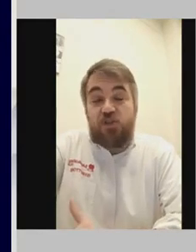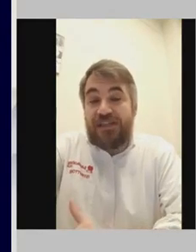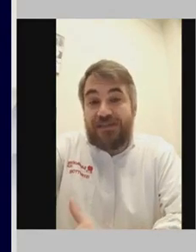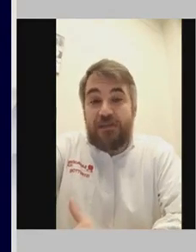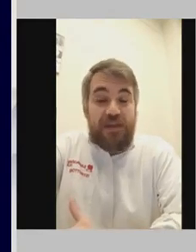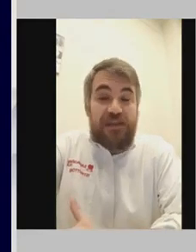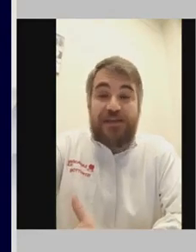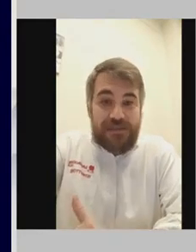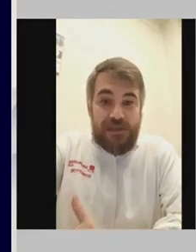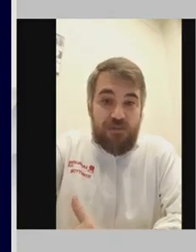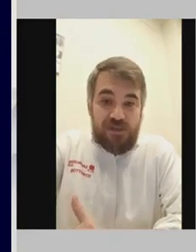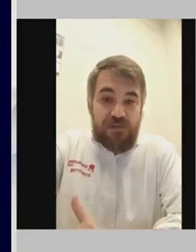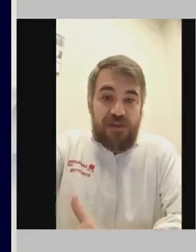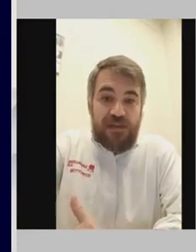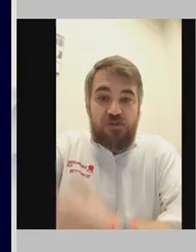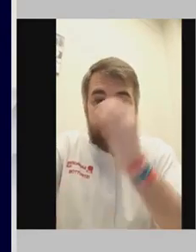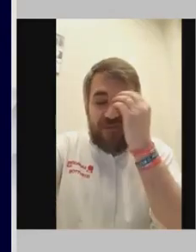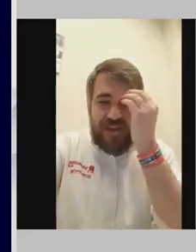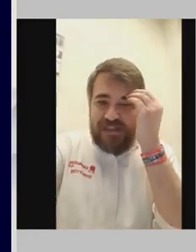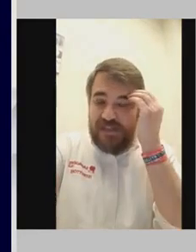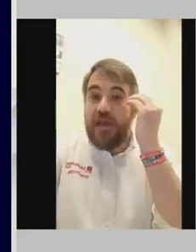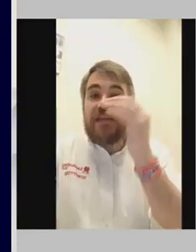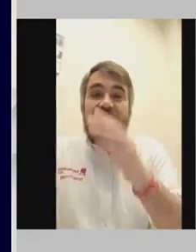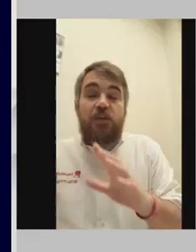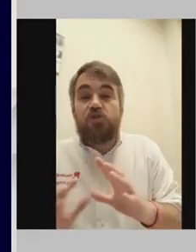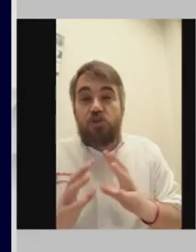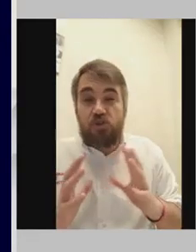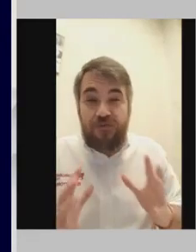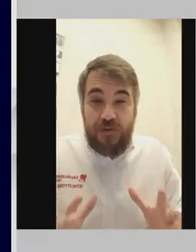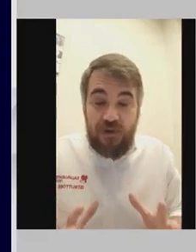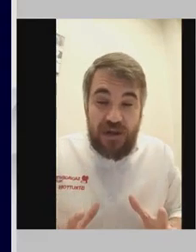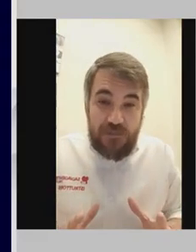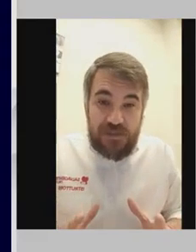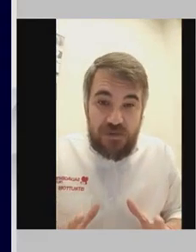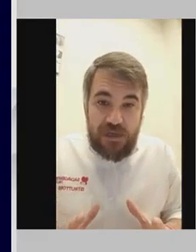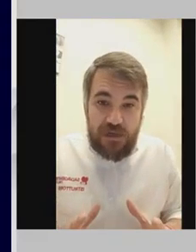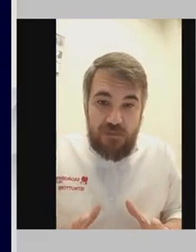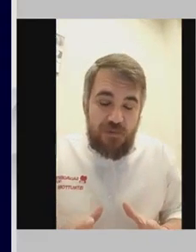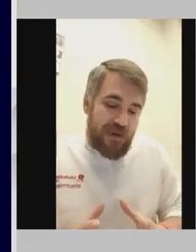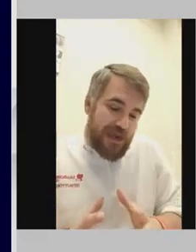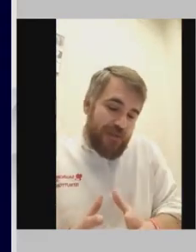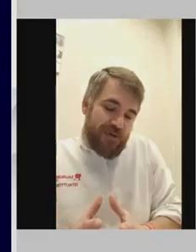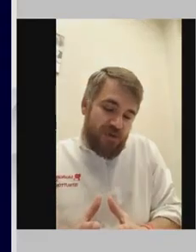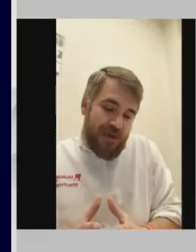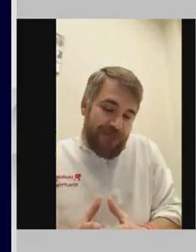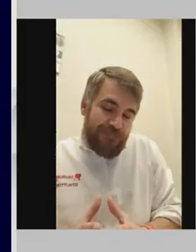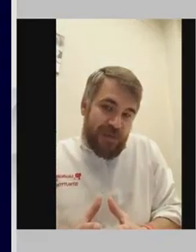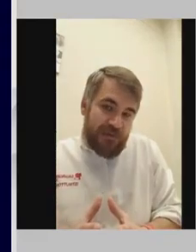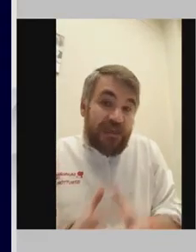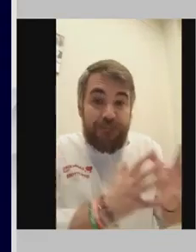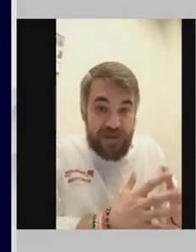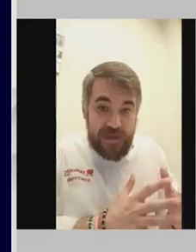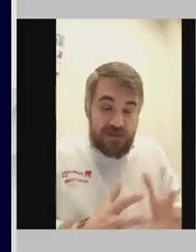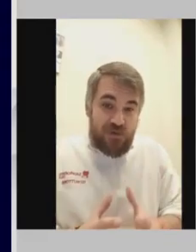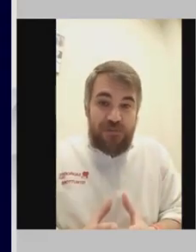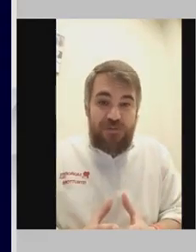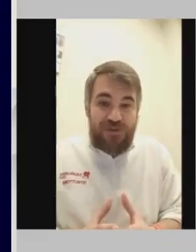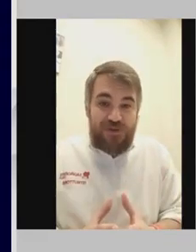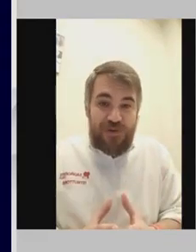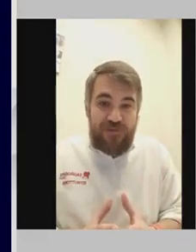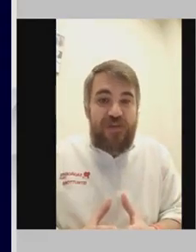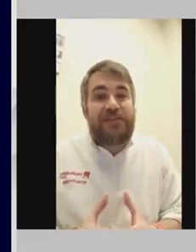persona sostanzialmente ha 0 possibilità di sopravvivenza? Se io solo so fare una rianimazione cardiopolmonare, la persona triplica il